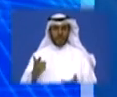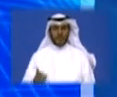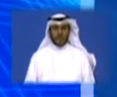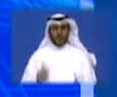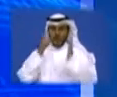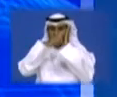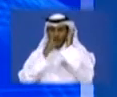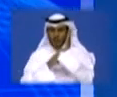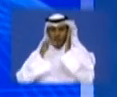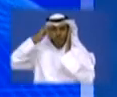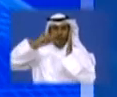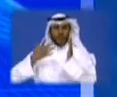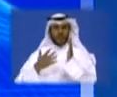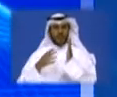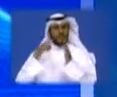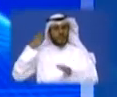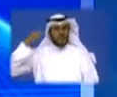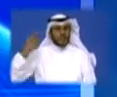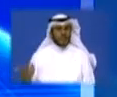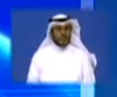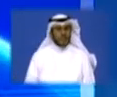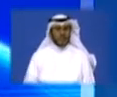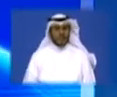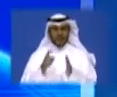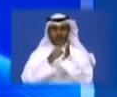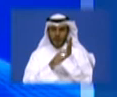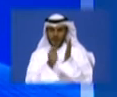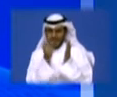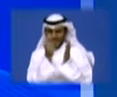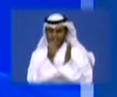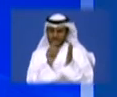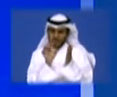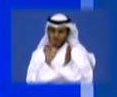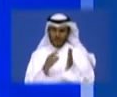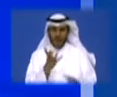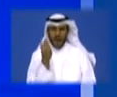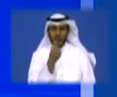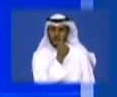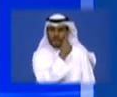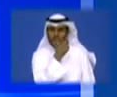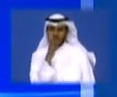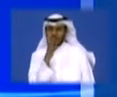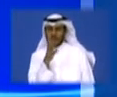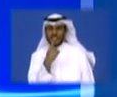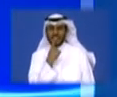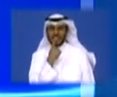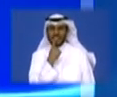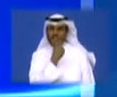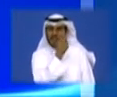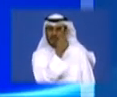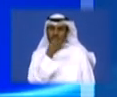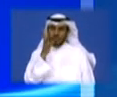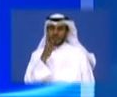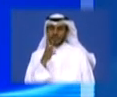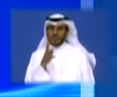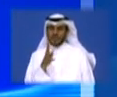القانونية بشأن مشروع قانون بتعديل بعض أحكام القانون رقم 115 لسنة